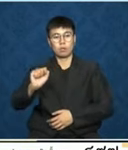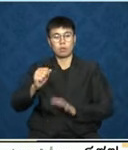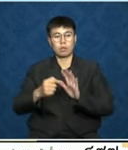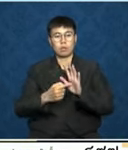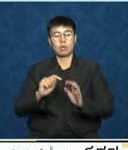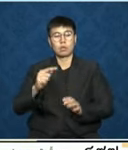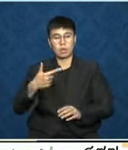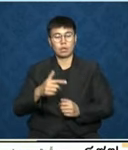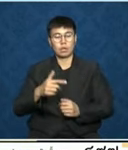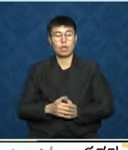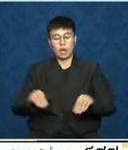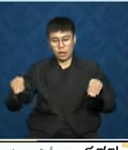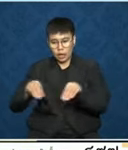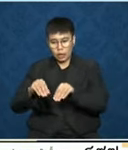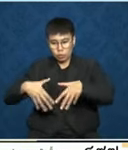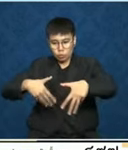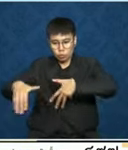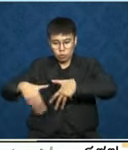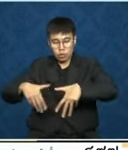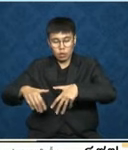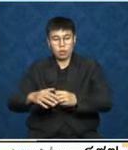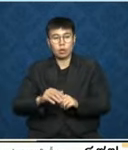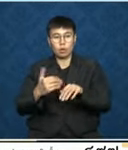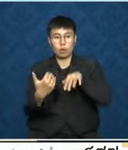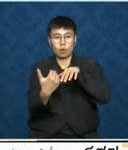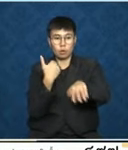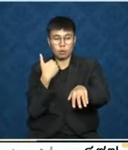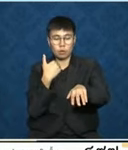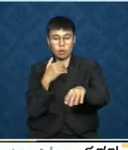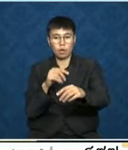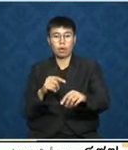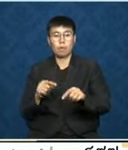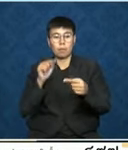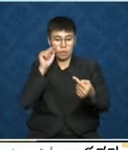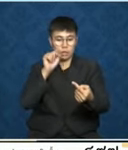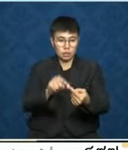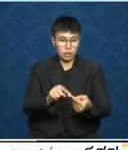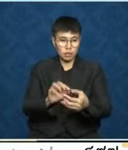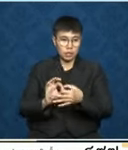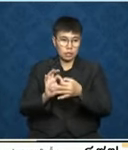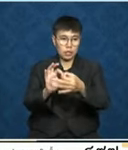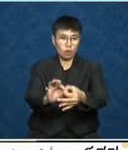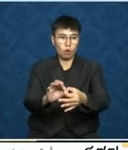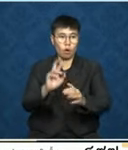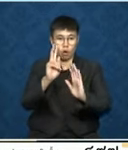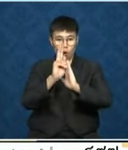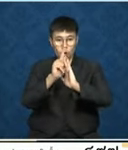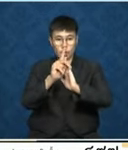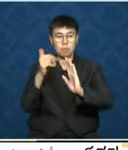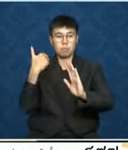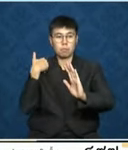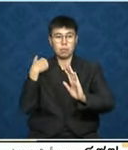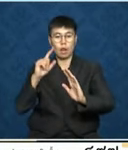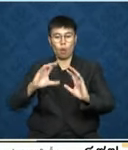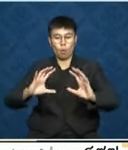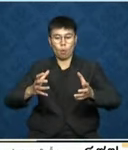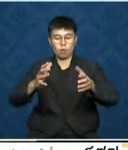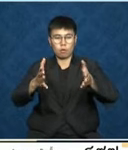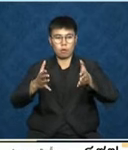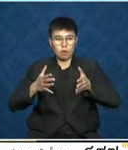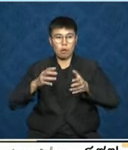เส้นทางใกล้ชุมชนเป็นถนนสายหลักเชื่อมไปยังจังหวัดขอนแก่นและยังมีรถบรรทุกอ้อยวิ่งผ่านจำนวนมาก